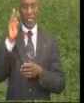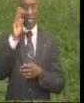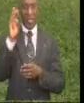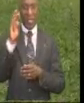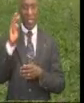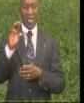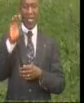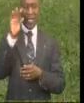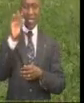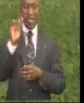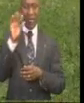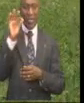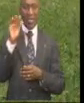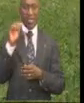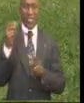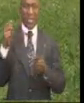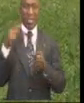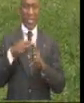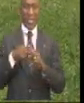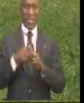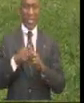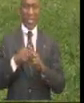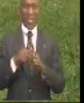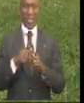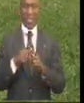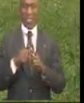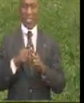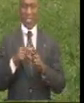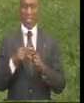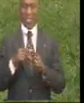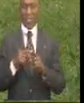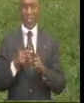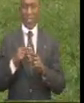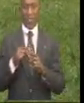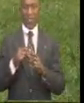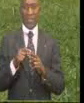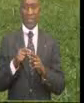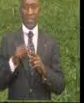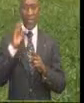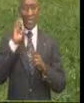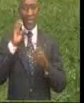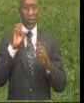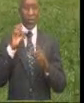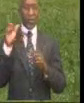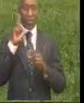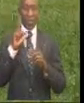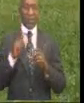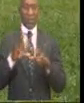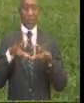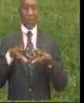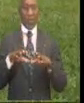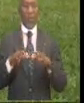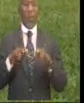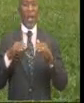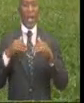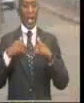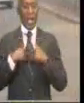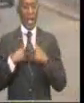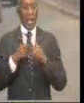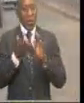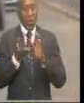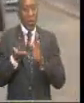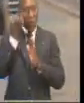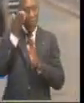la 176e sur 188 pays en 2014. Et le PNUD indique que si ce rythme de progression reste soutenu,